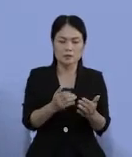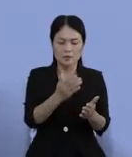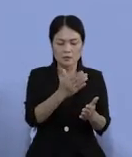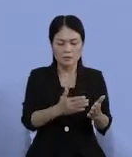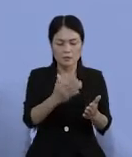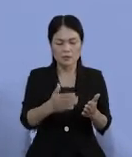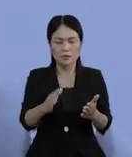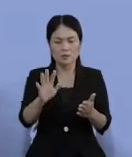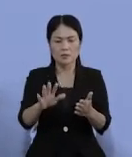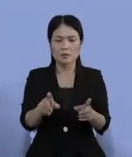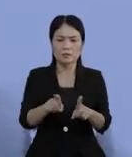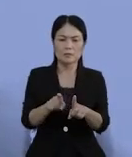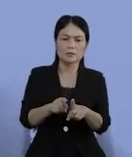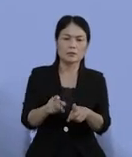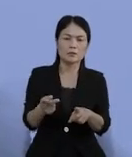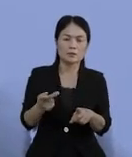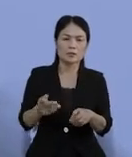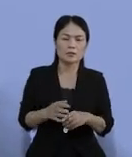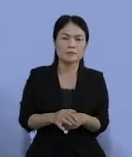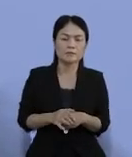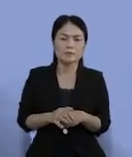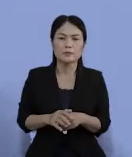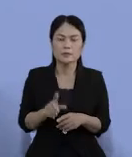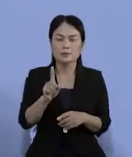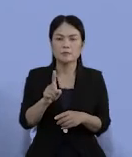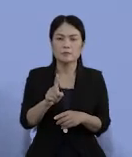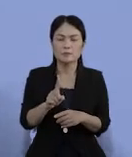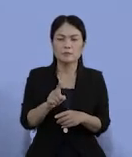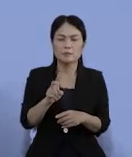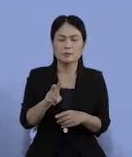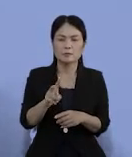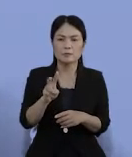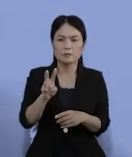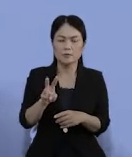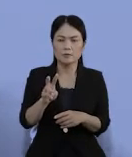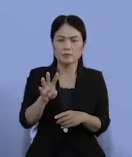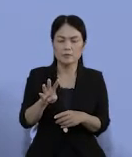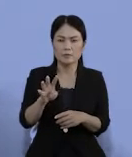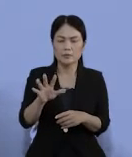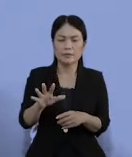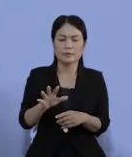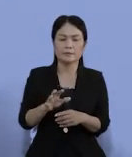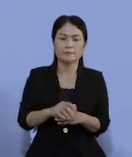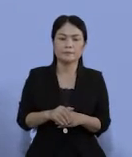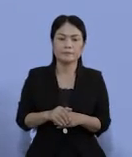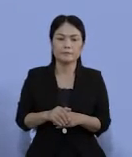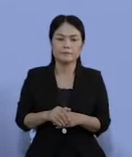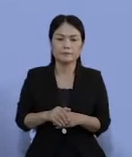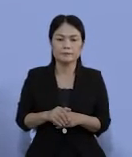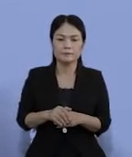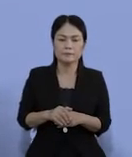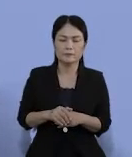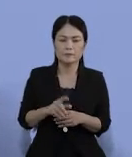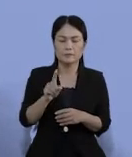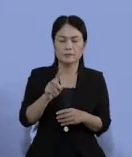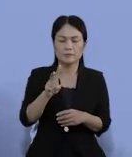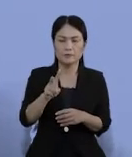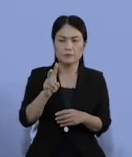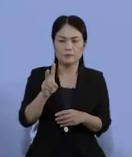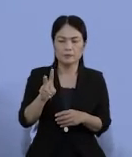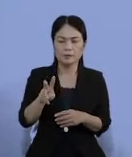chạy chia pram chẩm này đuổi khỉa ná mùi chẩm này. Pí, bầy, bốn, pram.